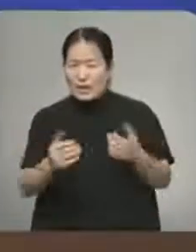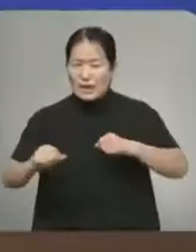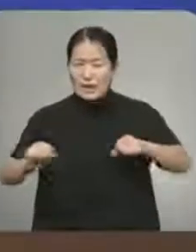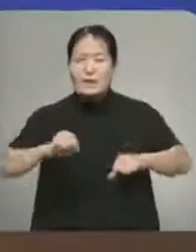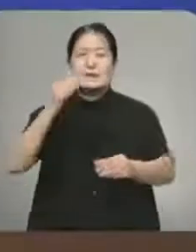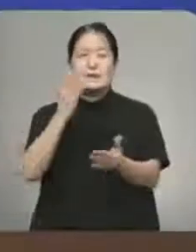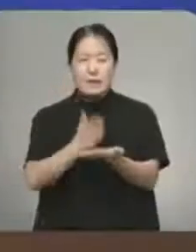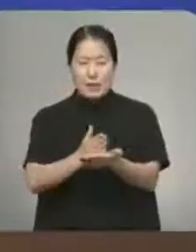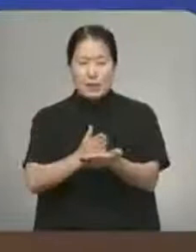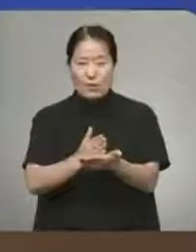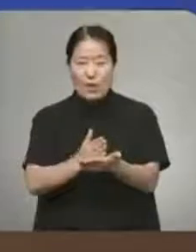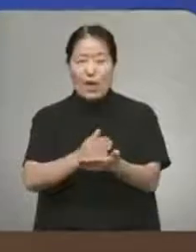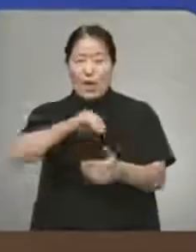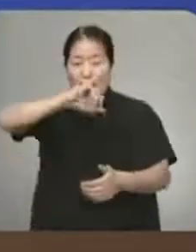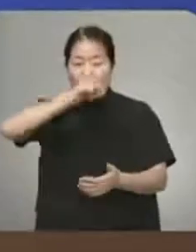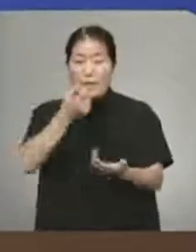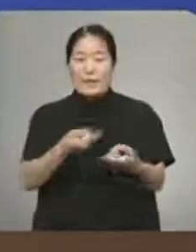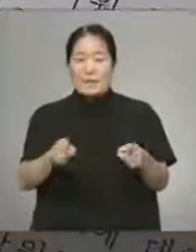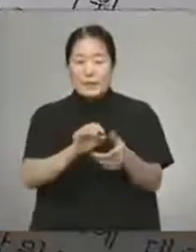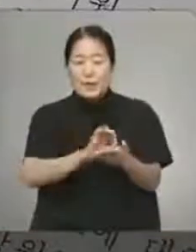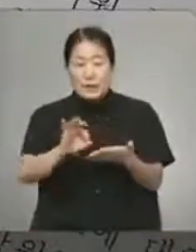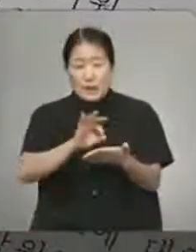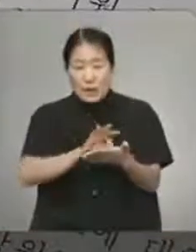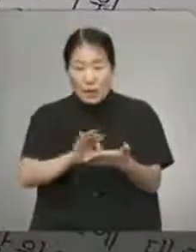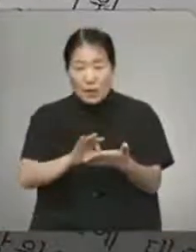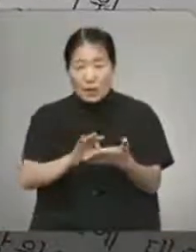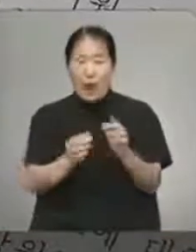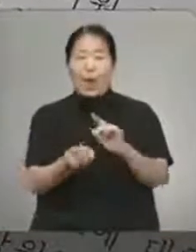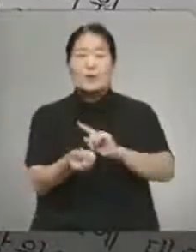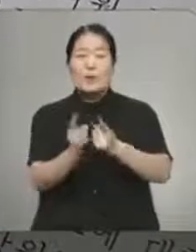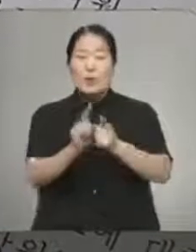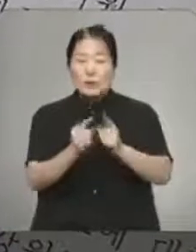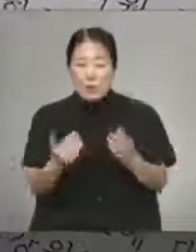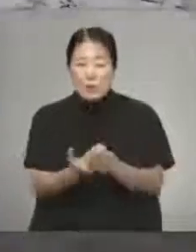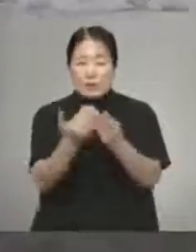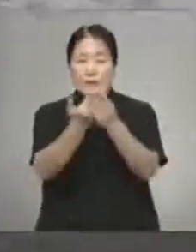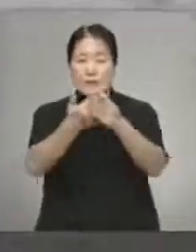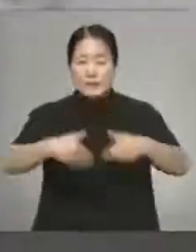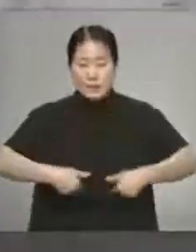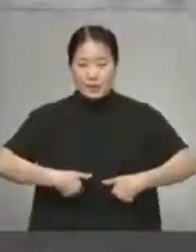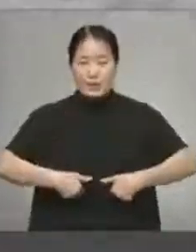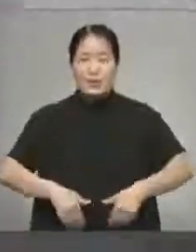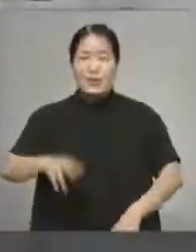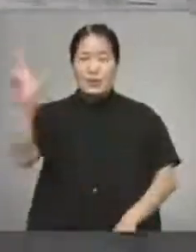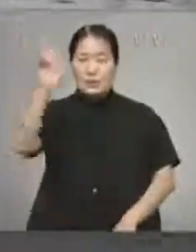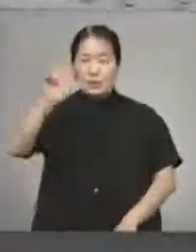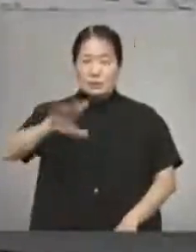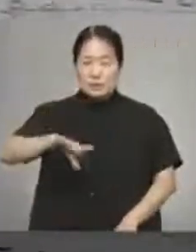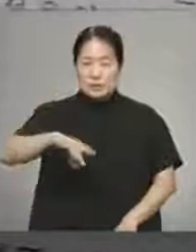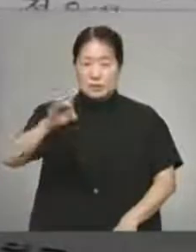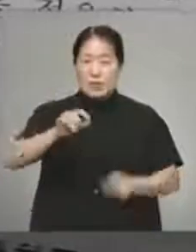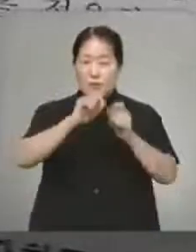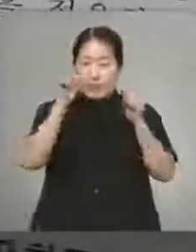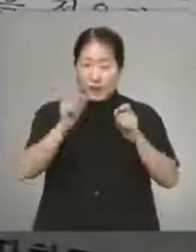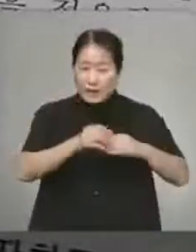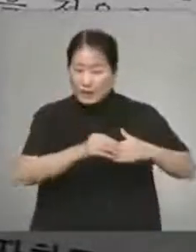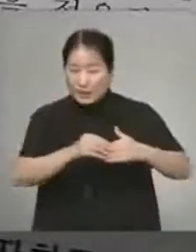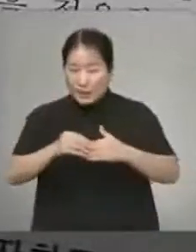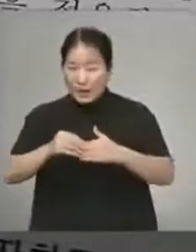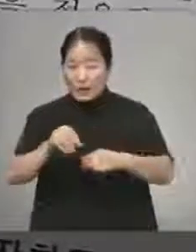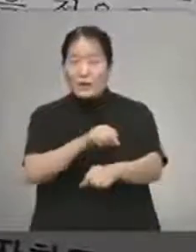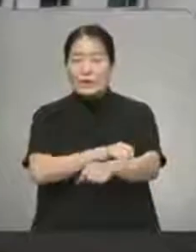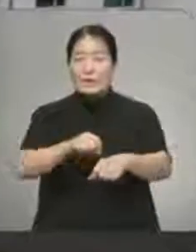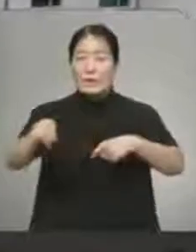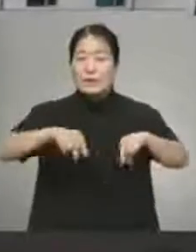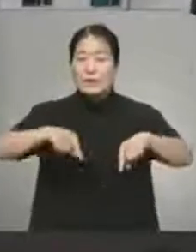자원을 활용하는 데 이쪽으로 평생 발전할 수 있도록 전국에서 처음으로 민간이 주도하는 특별자치도 의